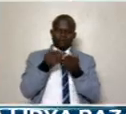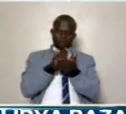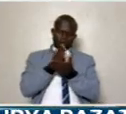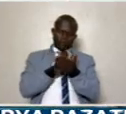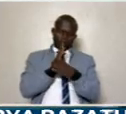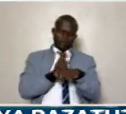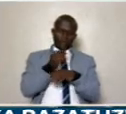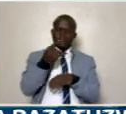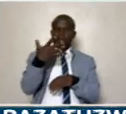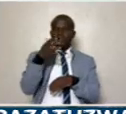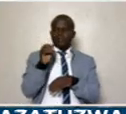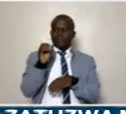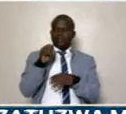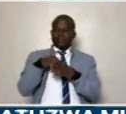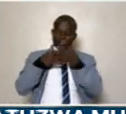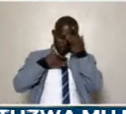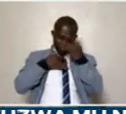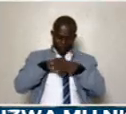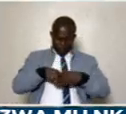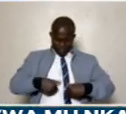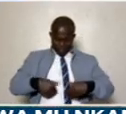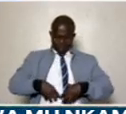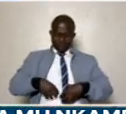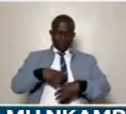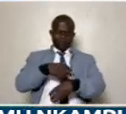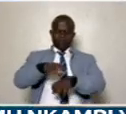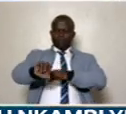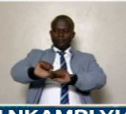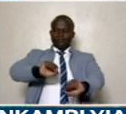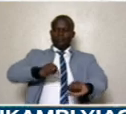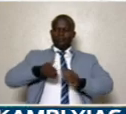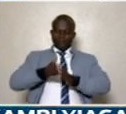abarwayi 150 n'abafite indwara zo mu nda, izo mu ngingo, izo mu